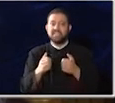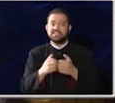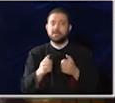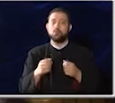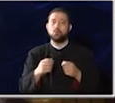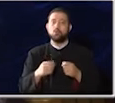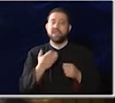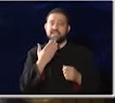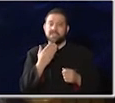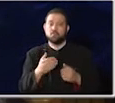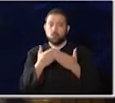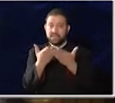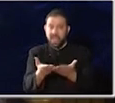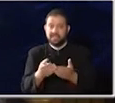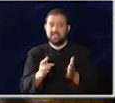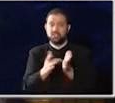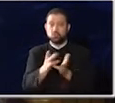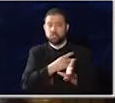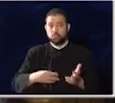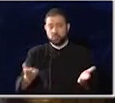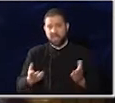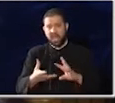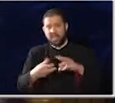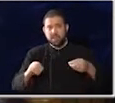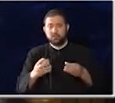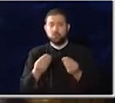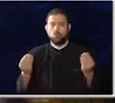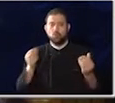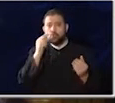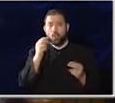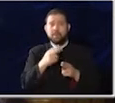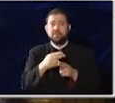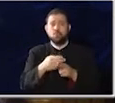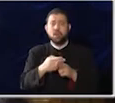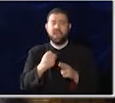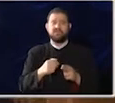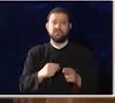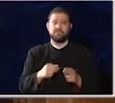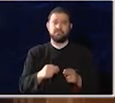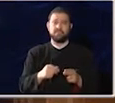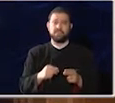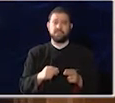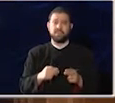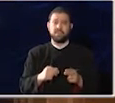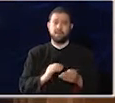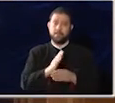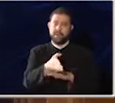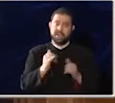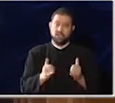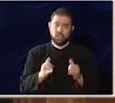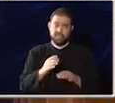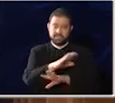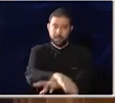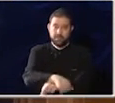Hristos, care a vindecat atât de mulți bolnavi, atât de multe și diferite patologii. Prin